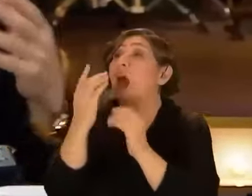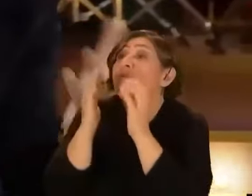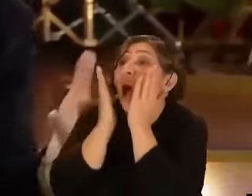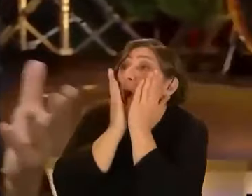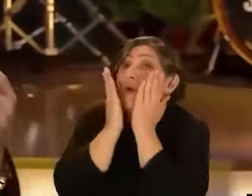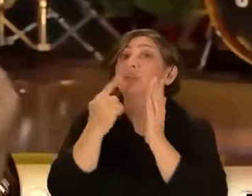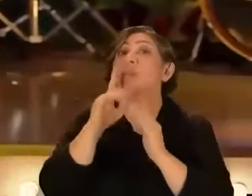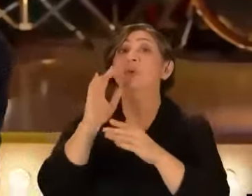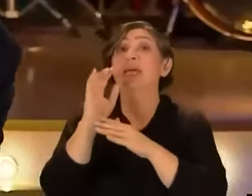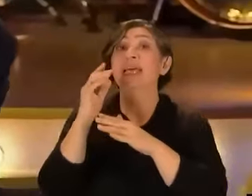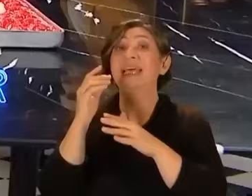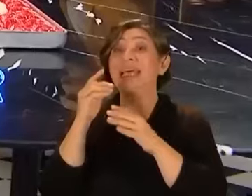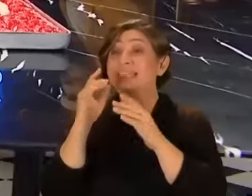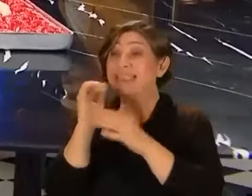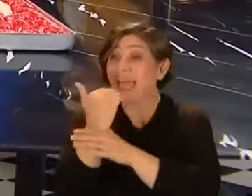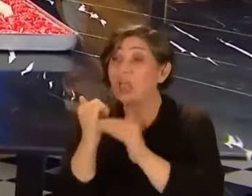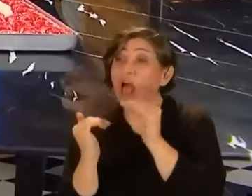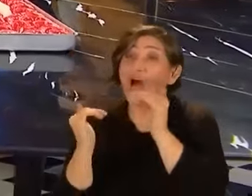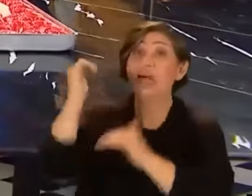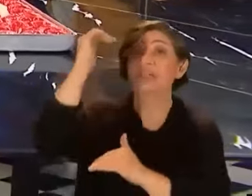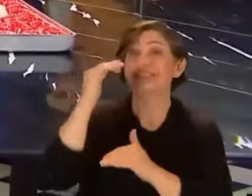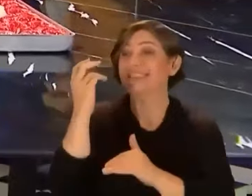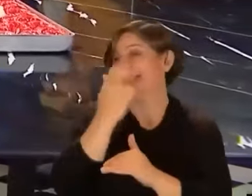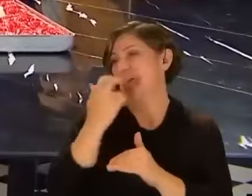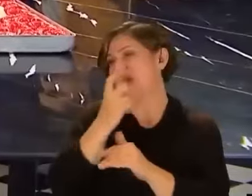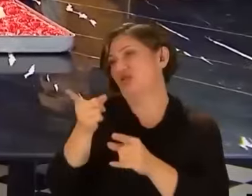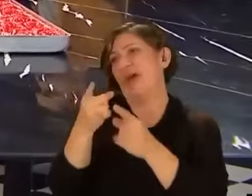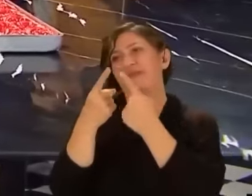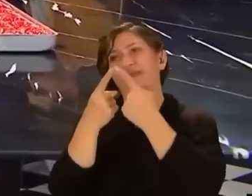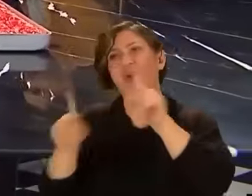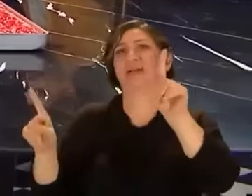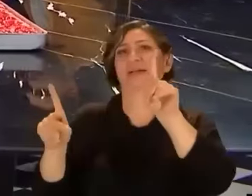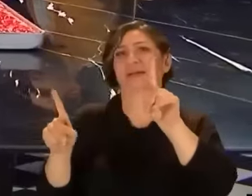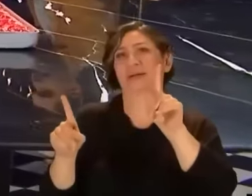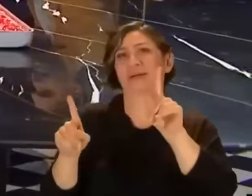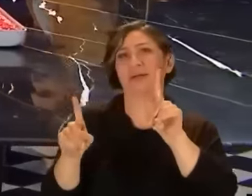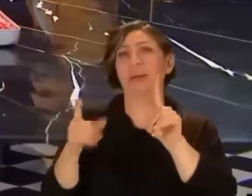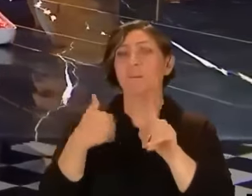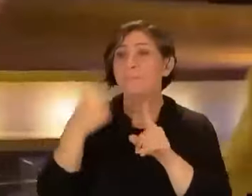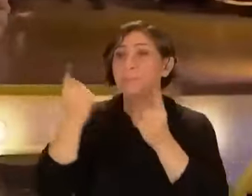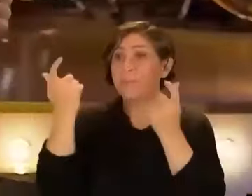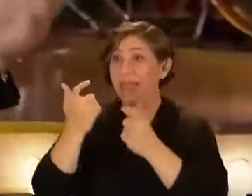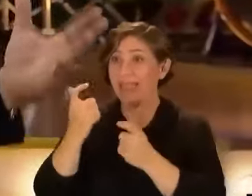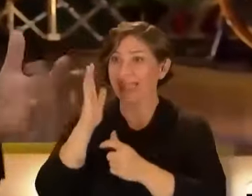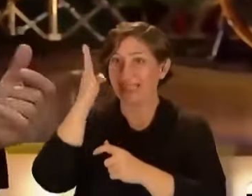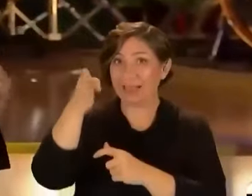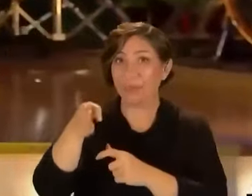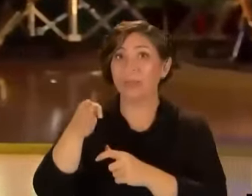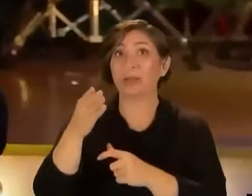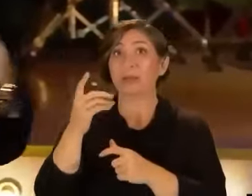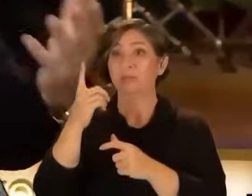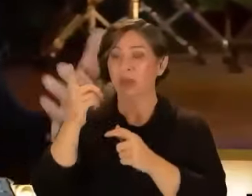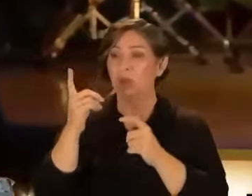zaten sanatçıları aştı. Evet. Aştı. Evet, aştı. Bambaşka şeyler oluyor. Aynen. Ben bir yerlere eskiden bir yere gittiğimde